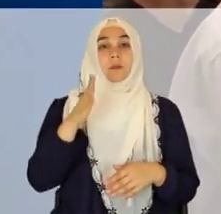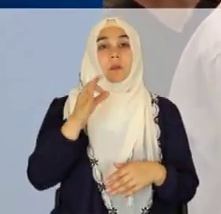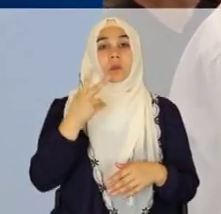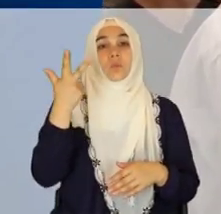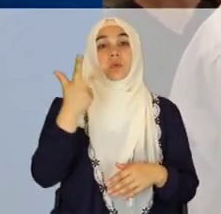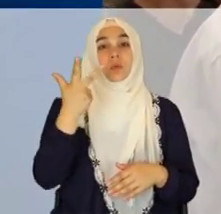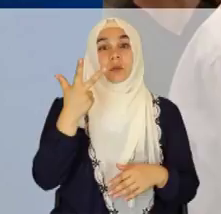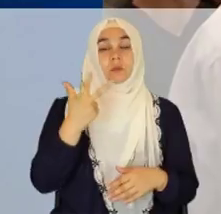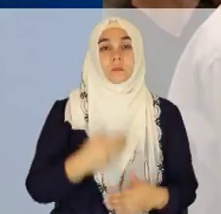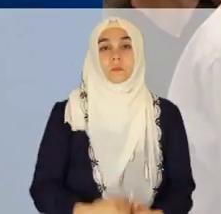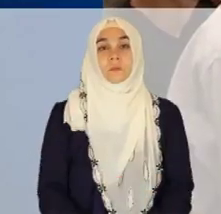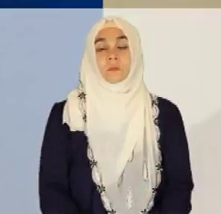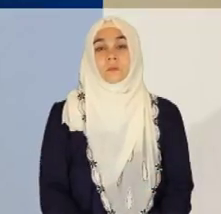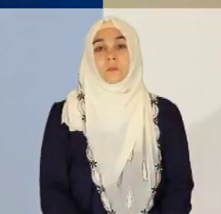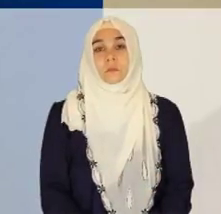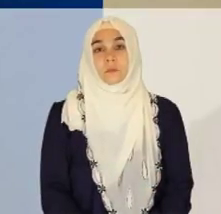3 xil bo'ladi.